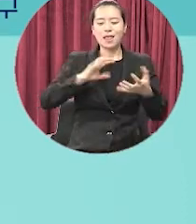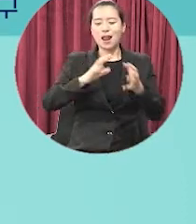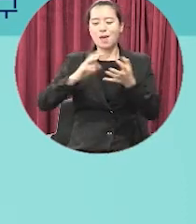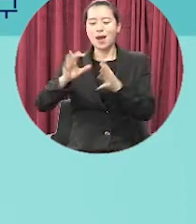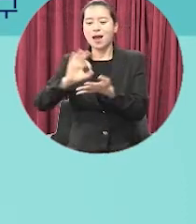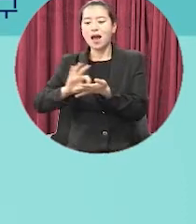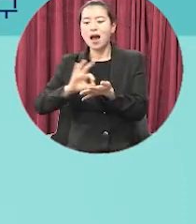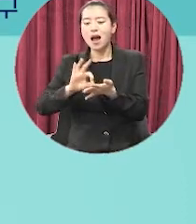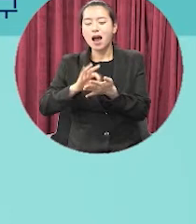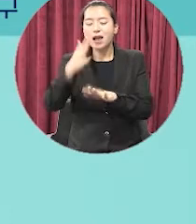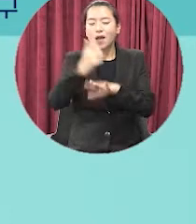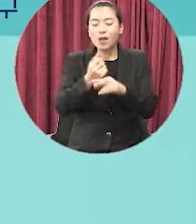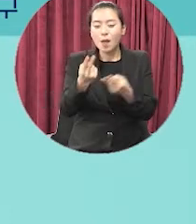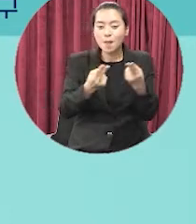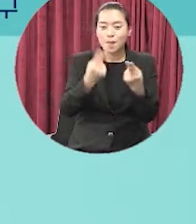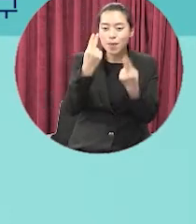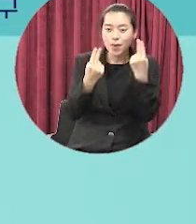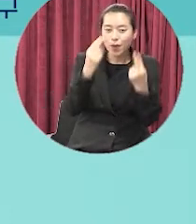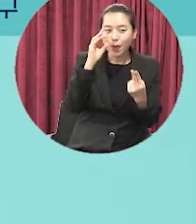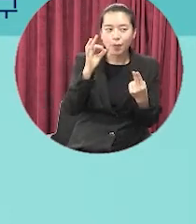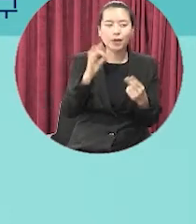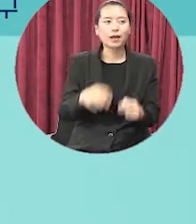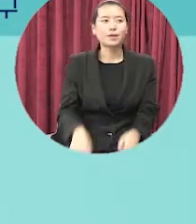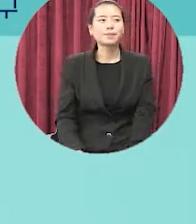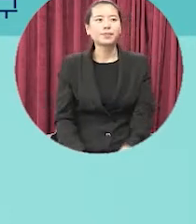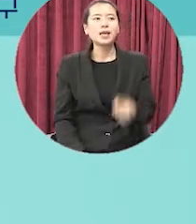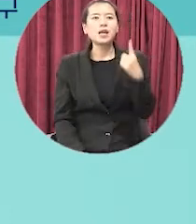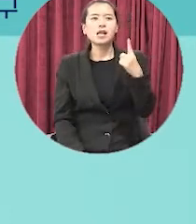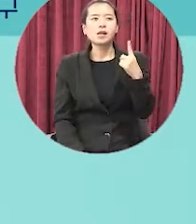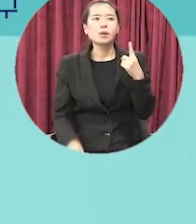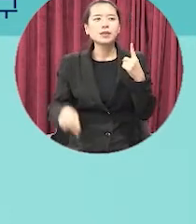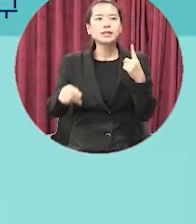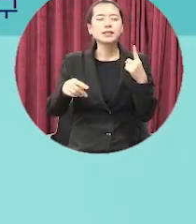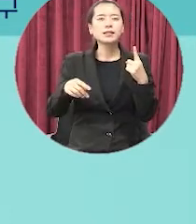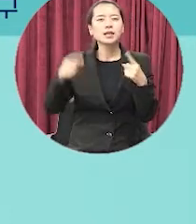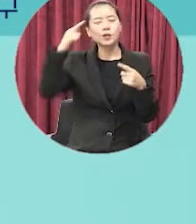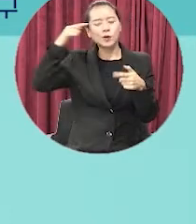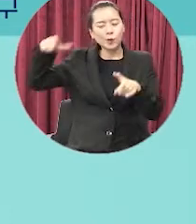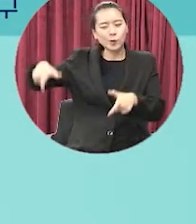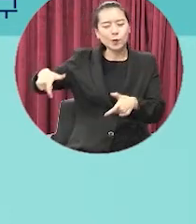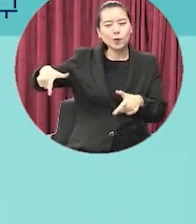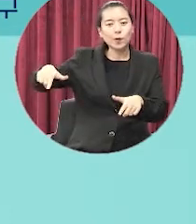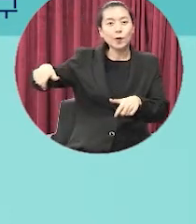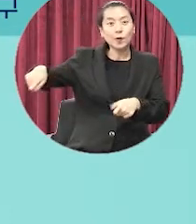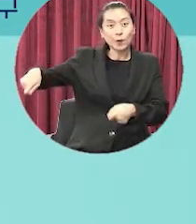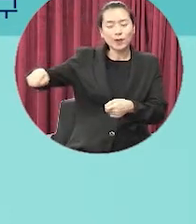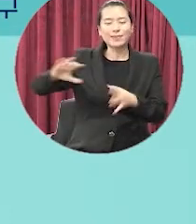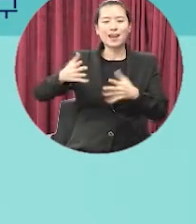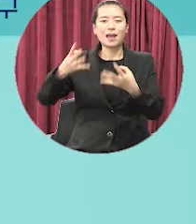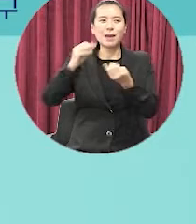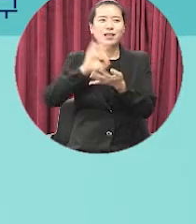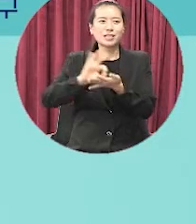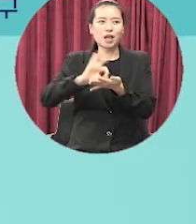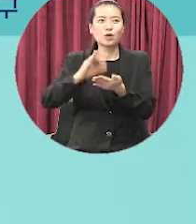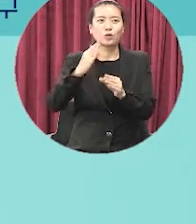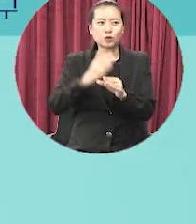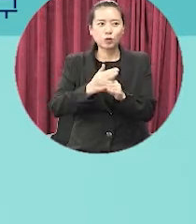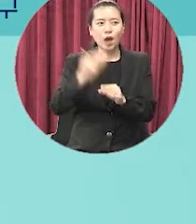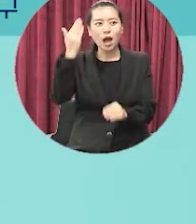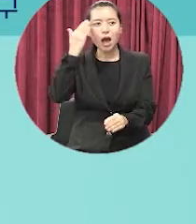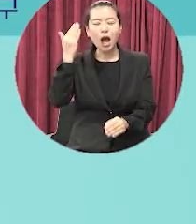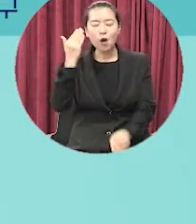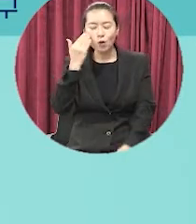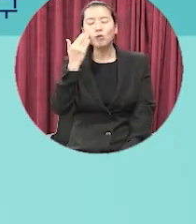했거든요 아 또 니 뭐 하이드 스크롤 키 같은 경우 스페인 되게 많이 썼고 우리 한국에서도 꽤 많이 서쪽에서 국가별로 여러가지